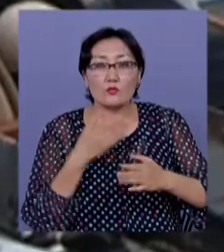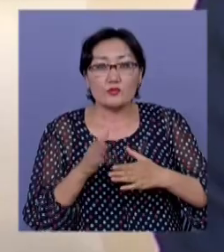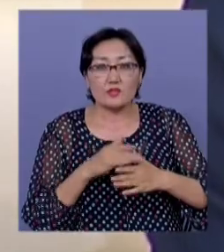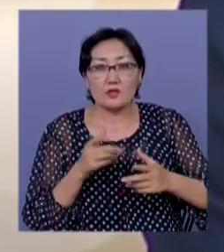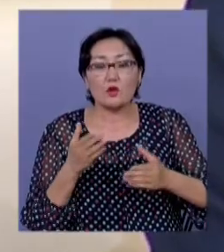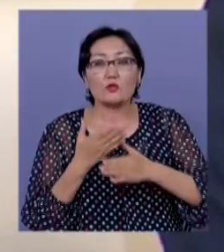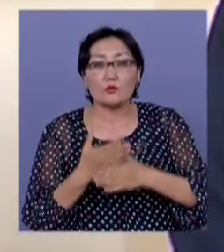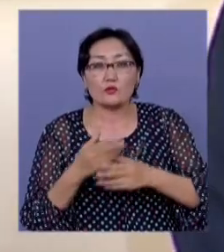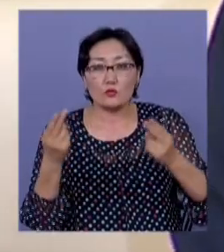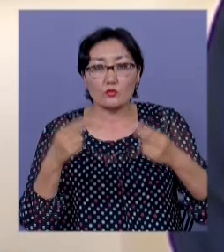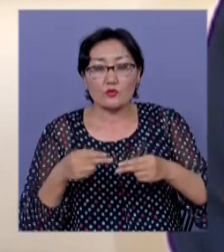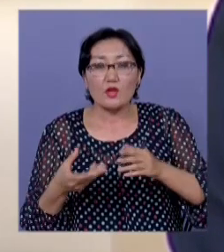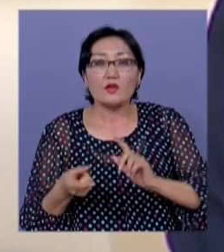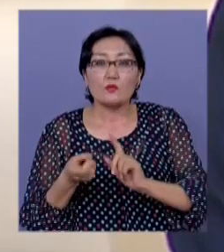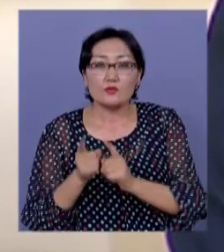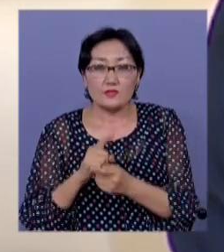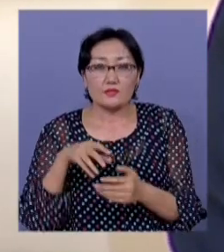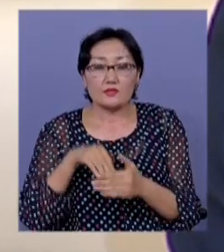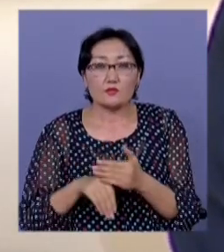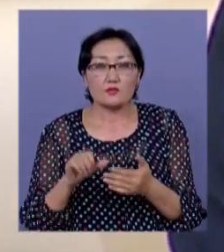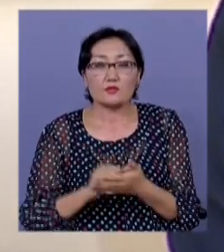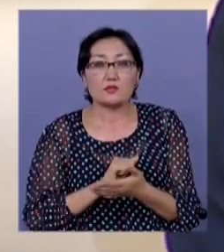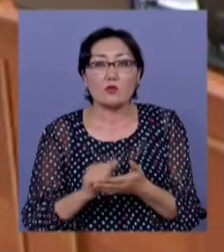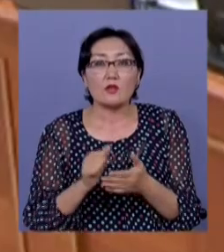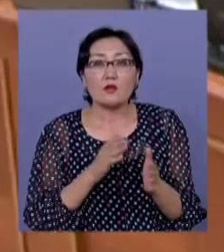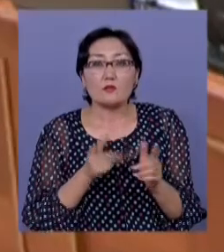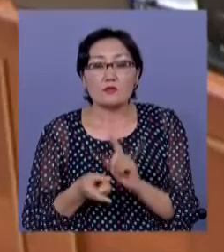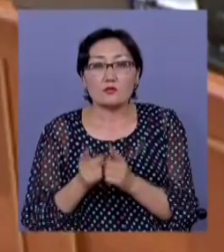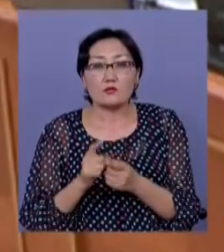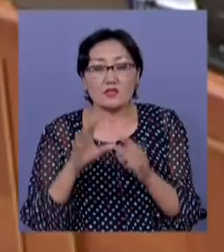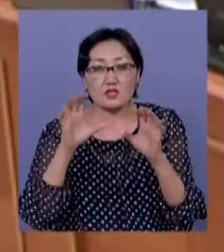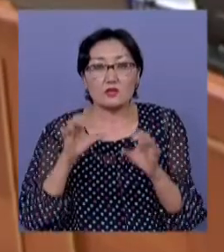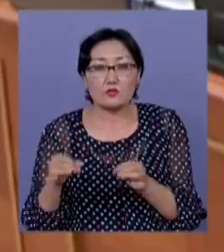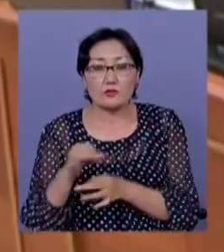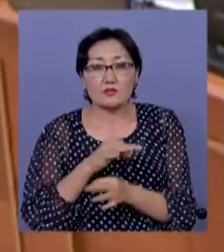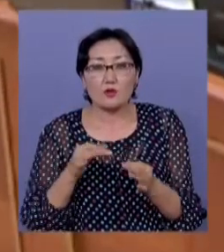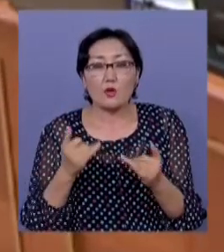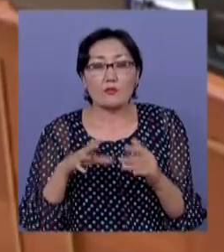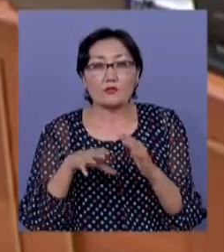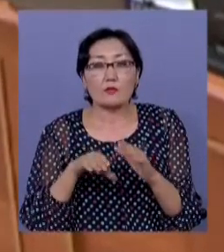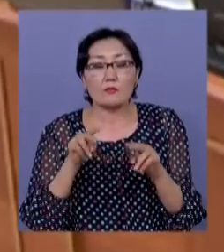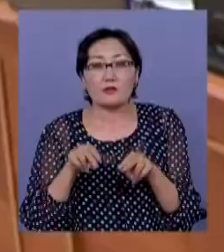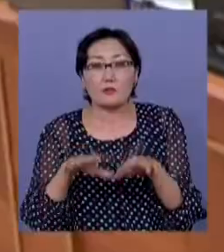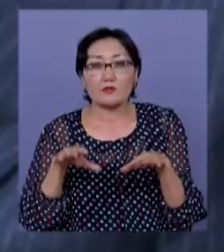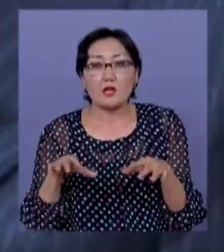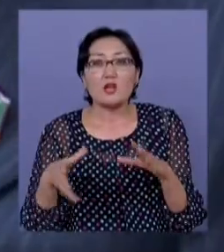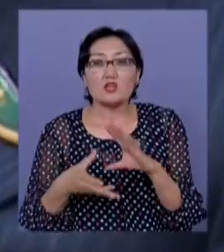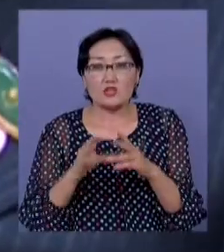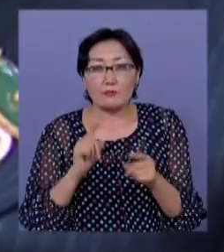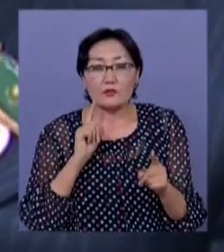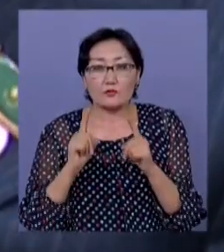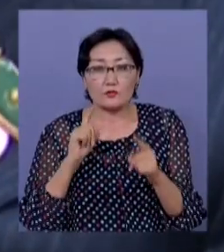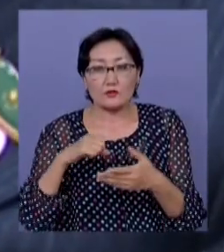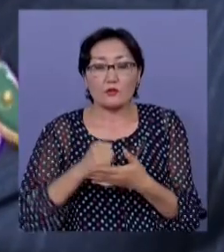туралы келісімге өзгерістер енгізу туралы хаттаманы ратификациялау туралы заң жобасы бүгін парламент мәжілісінің жалпы отырысында